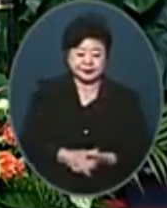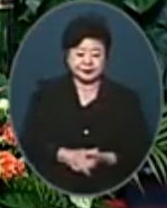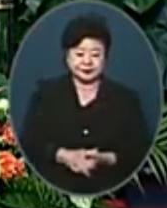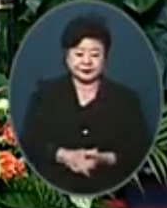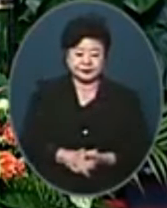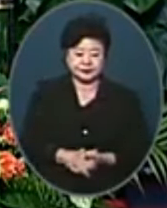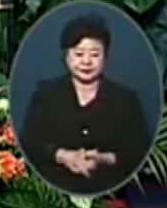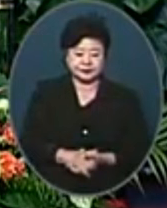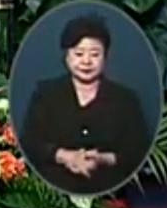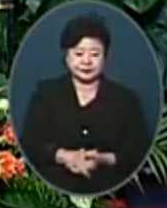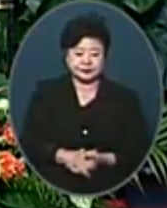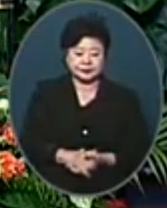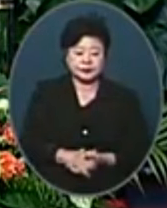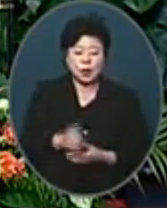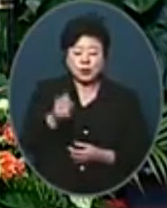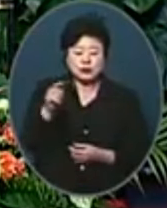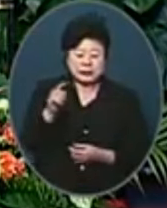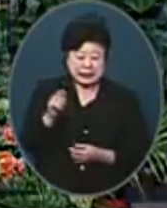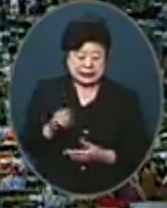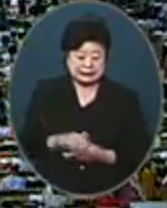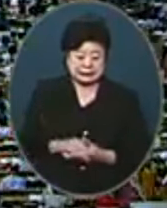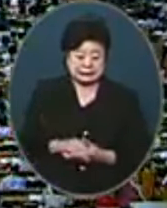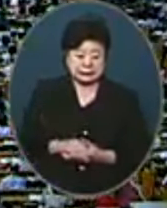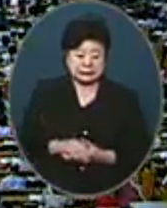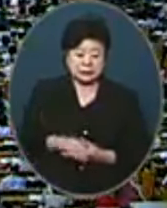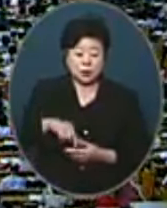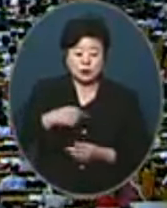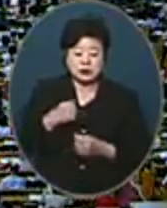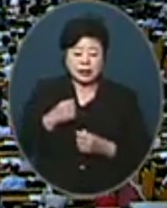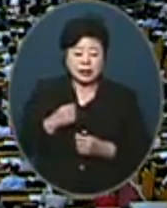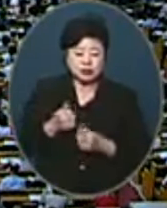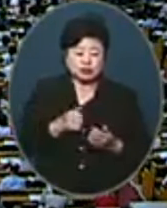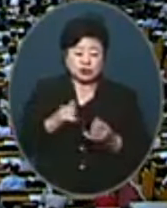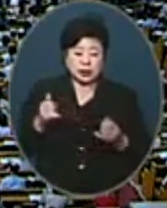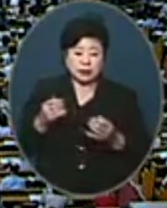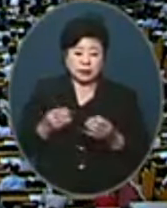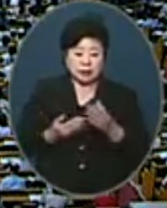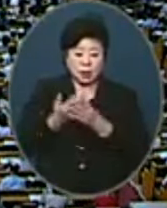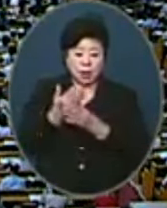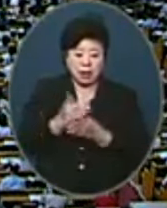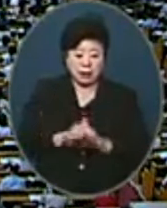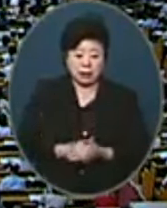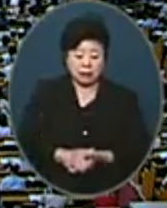동안에 50%나 증가한 것입니다.